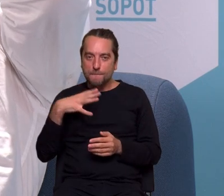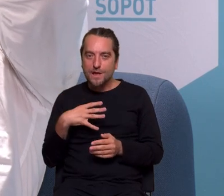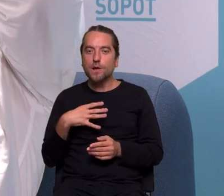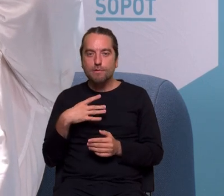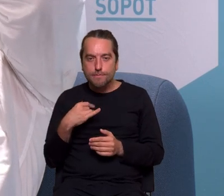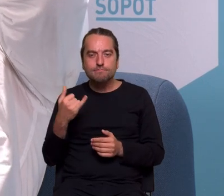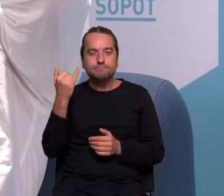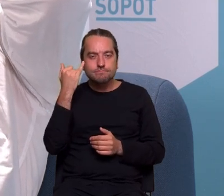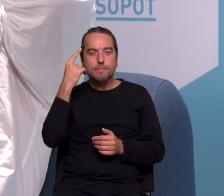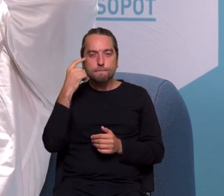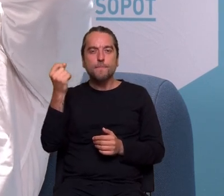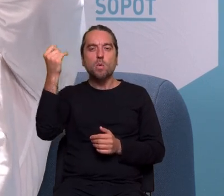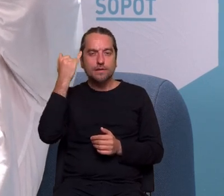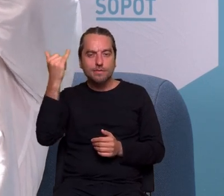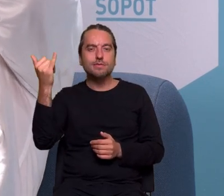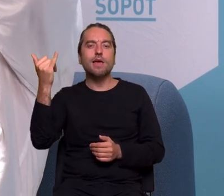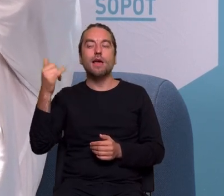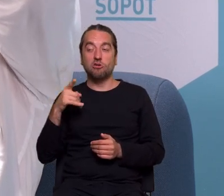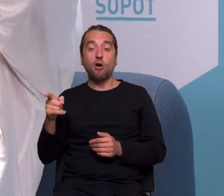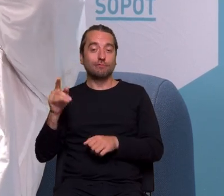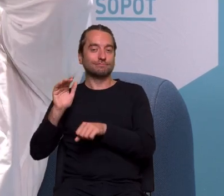Była nawet taka idea, jemu się to spodobało nawet,